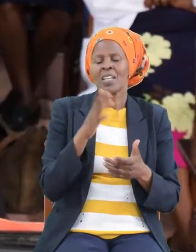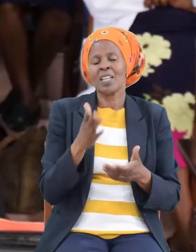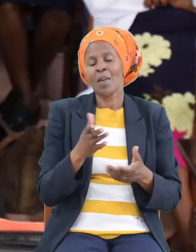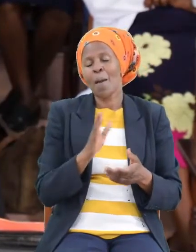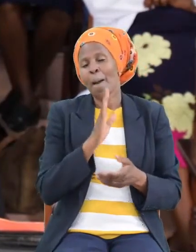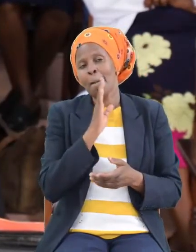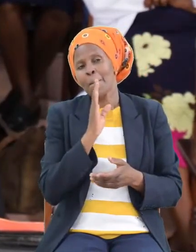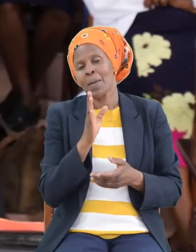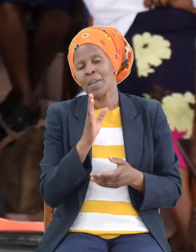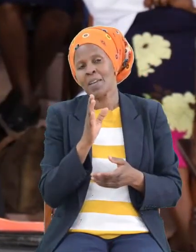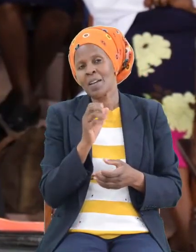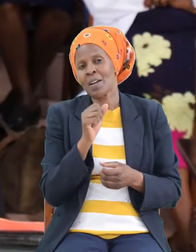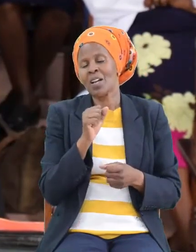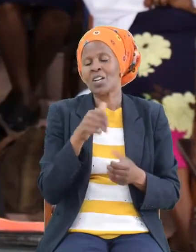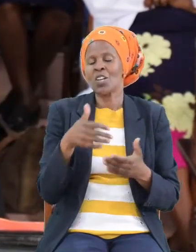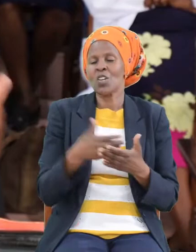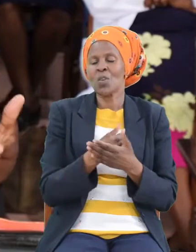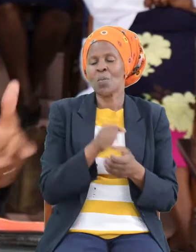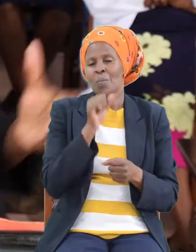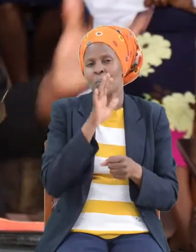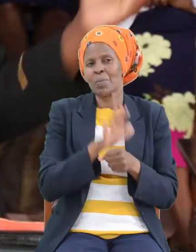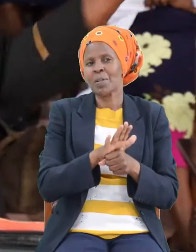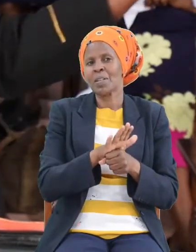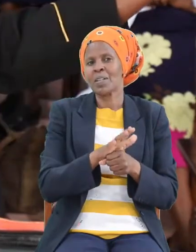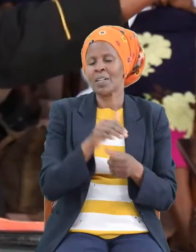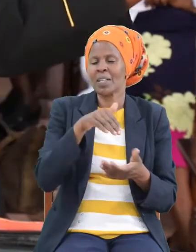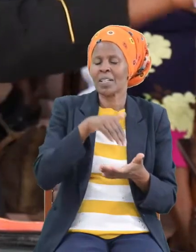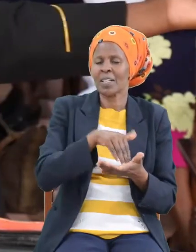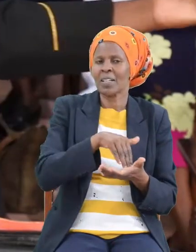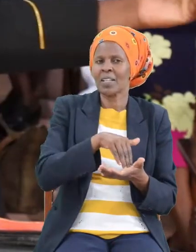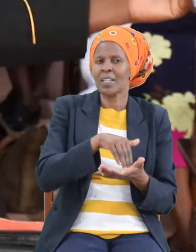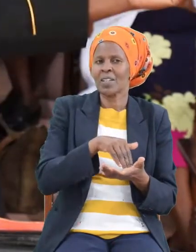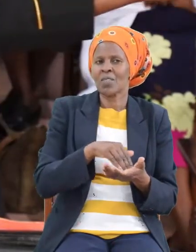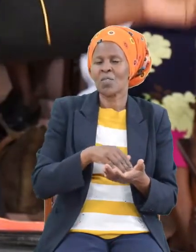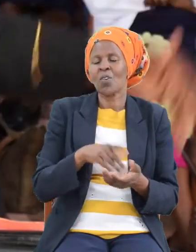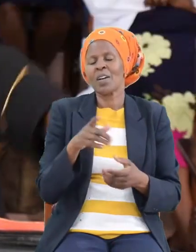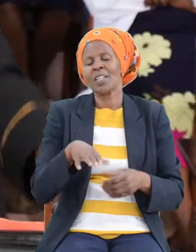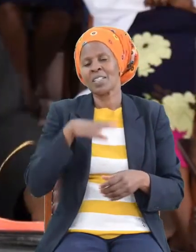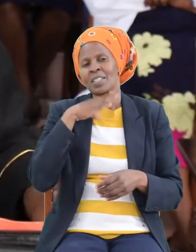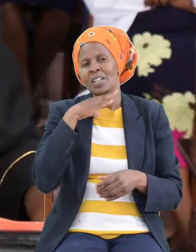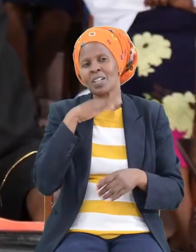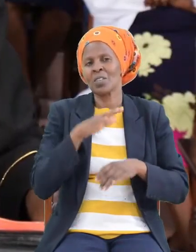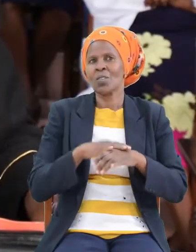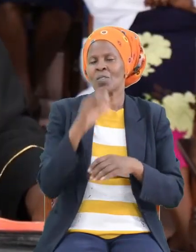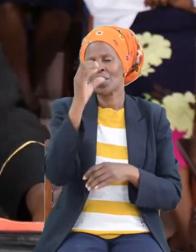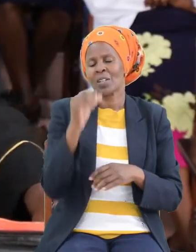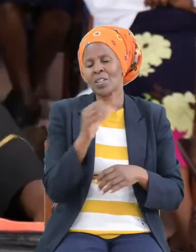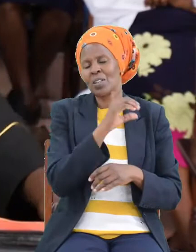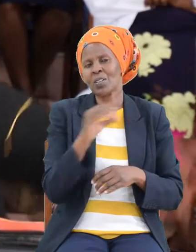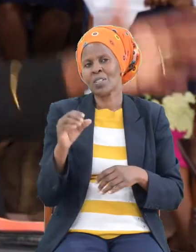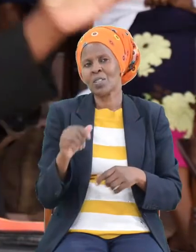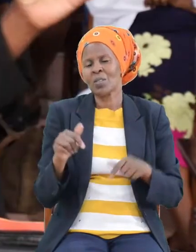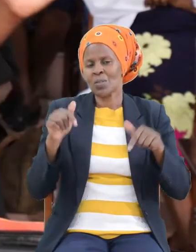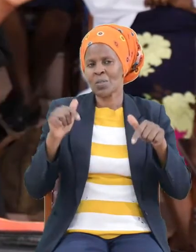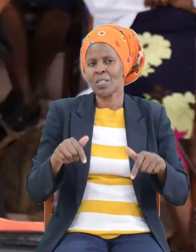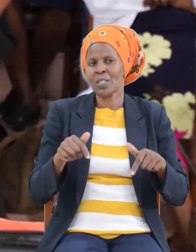atafanya ile agano upya tena, na ilimugharimu moyo wake, alikufa msarabani. Na diposa siku